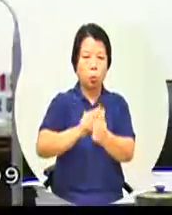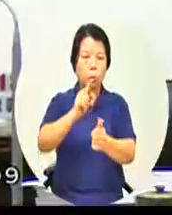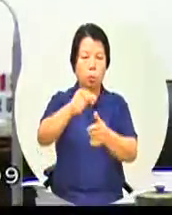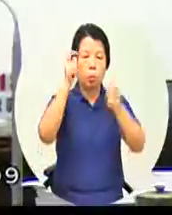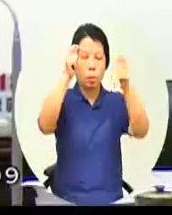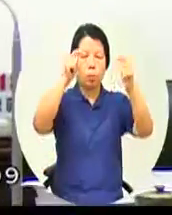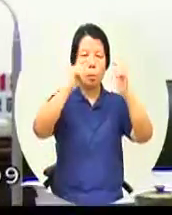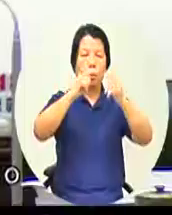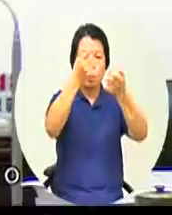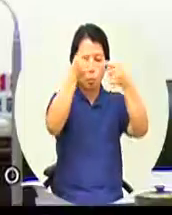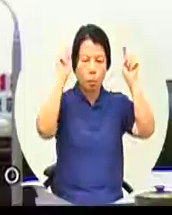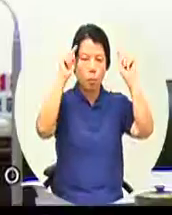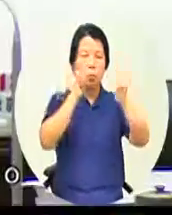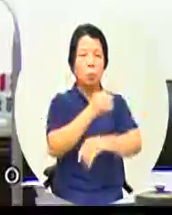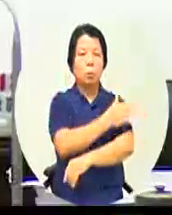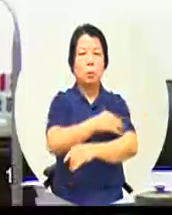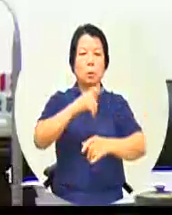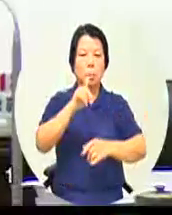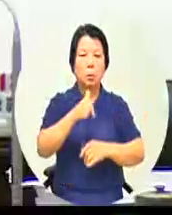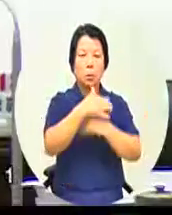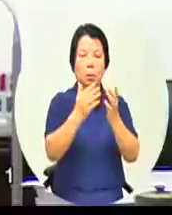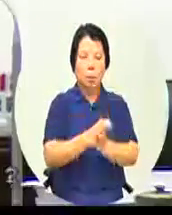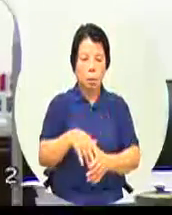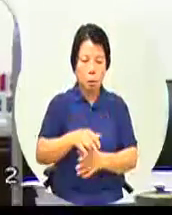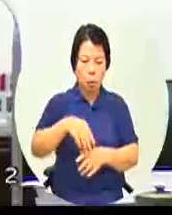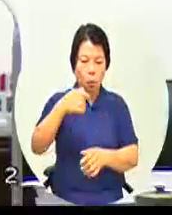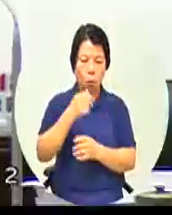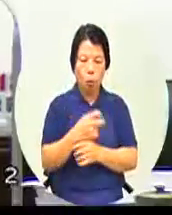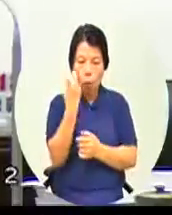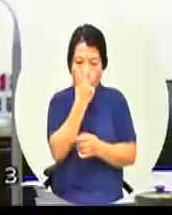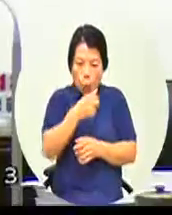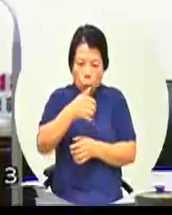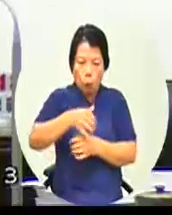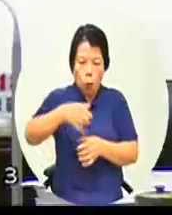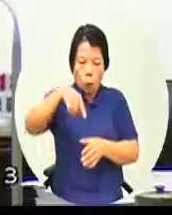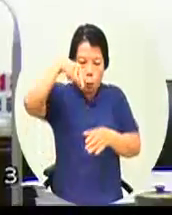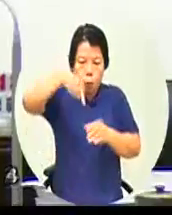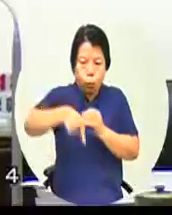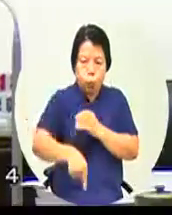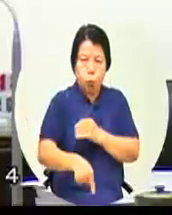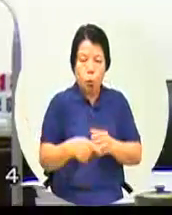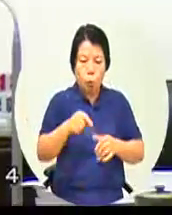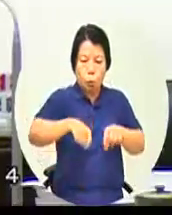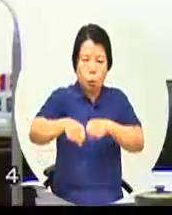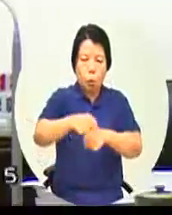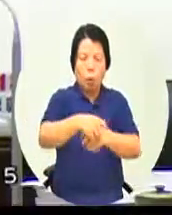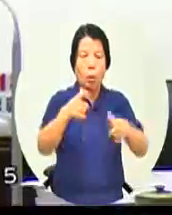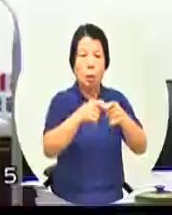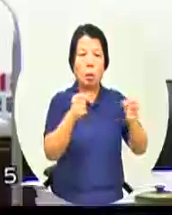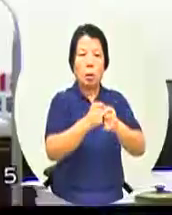雄大学陈启仁陈教授的一个监看计划。那后来日本人的地图实在是非常的精准哈，真的是在那个地